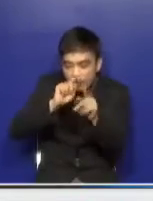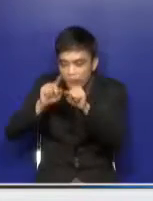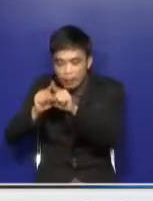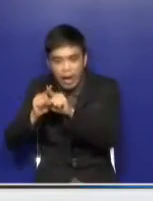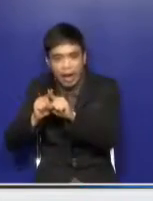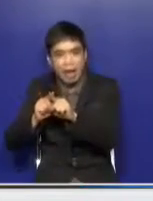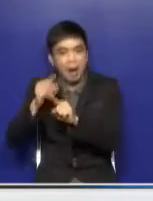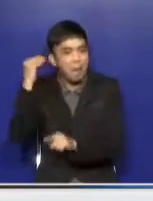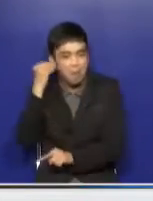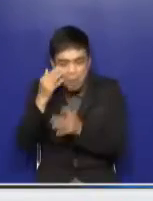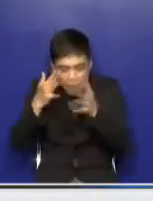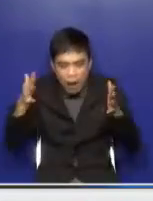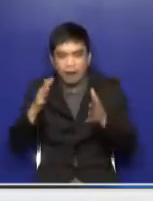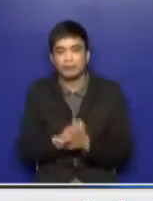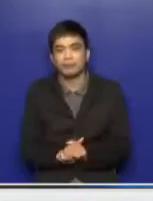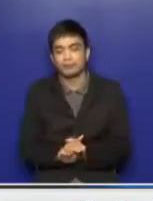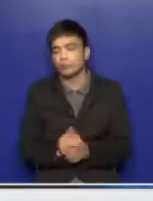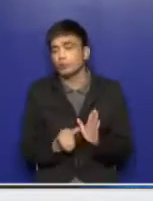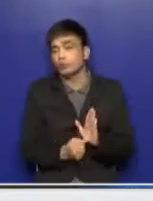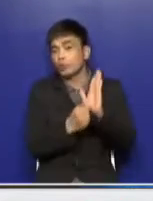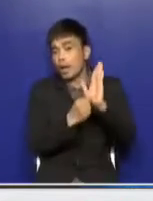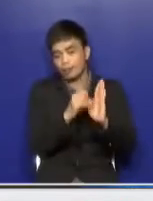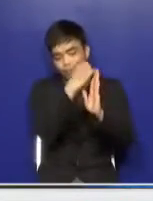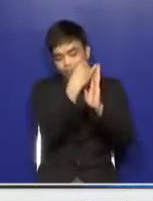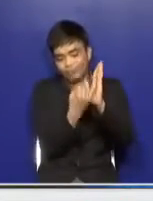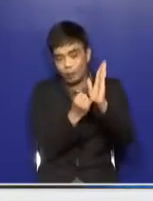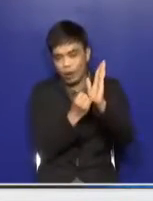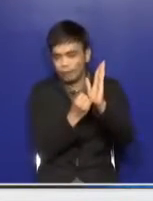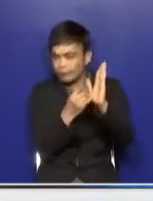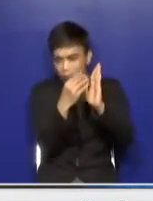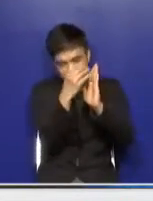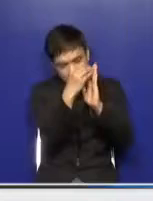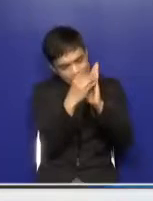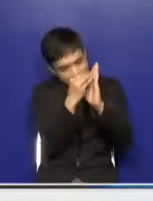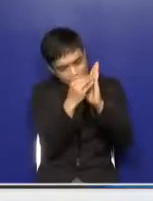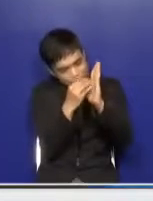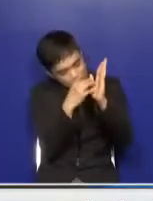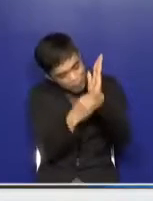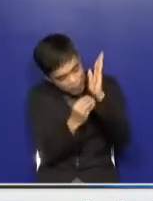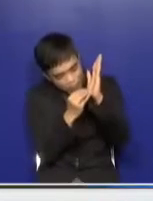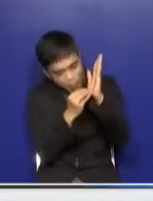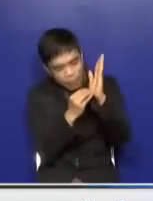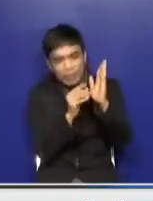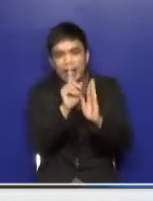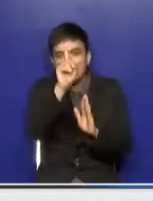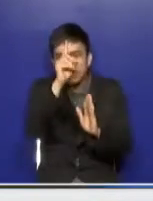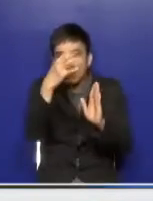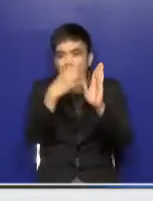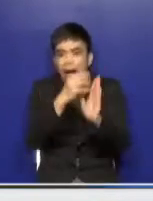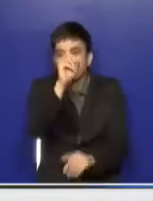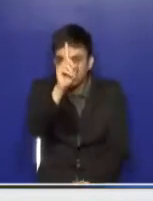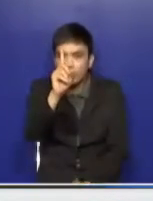คือจังหวัดหนึ่งเนี่ยรู้สึกว่า 4-5 จังหวัดนะแต่มีสำนักงานตรวจเงินแผ่นดินอยู่ที่เดียวนะต้องคอยตรวจสอบ